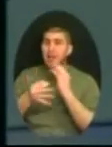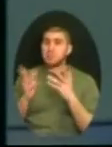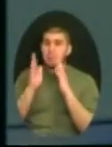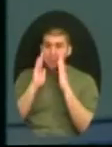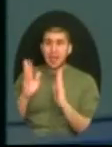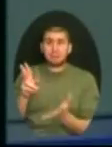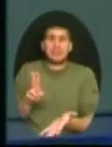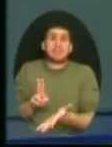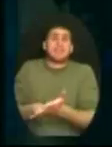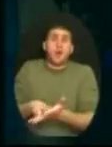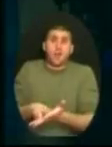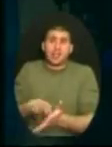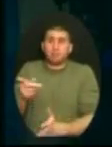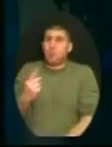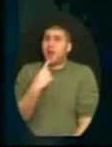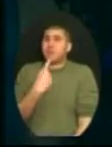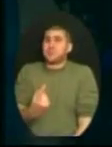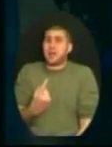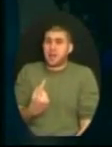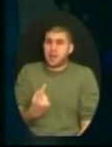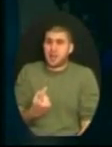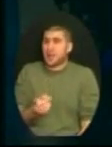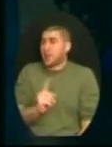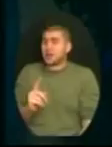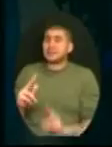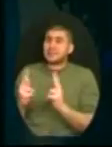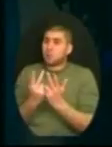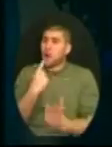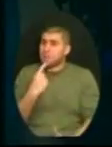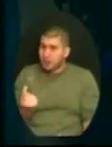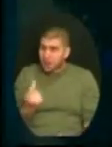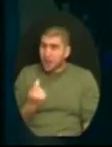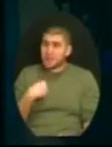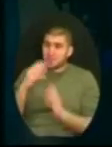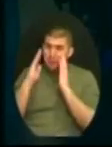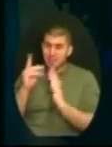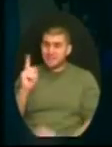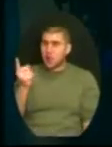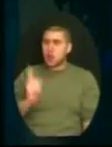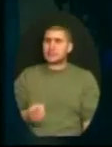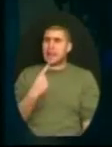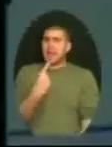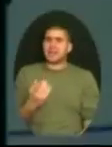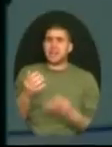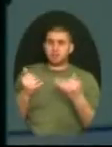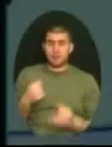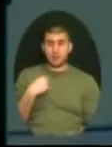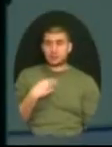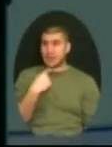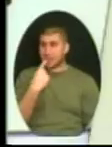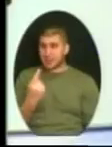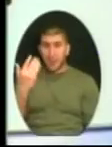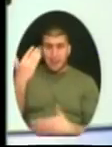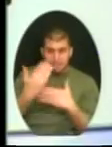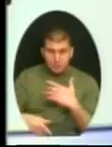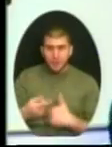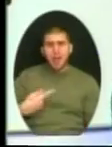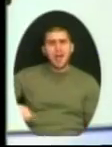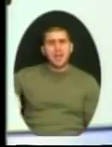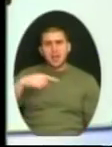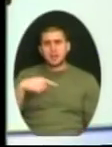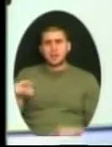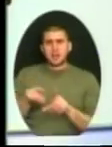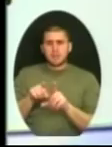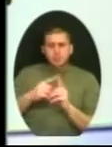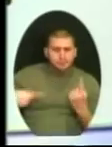מאמין, האם נכון הדבר הזה שהוא אמר? לא, הציבור אמר אחד, אני מאמין לך. שתיים, לא היית צריך להגיד את זה. אני רוצה להגיד לכם משהו, תקשיבו. בסוף אנחנו